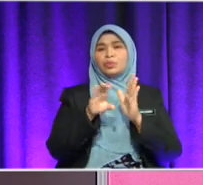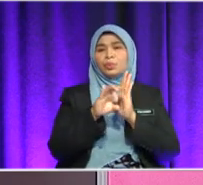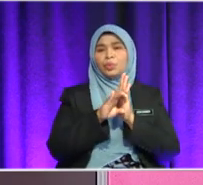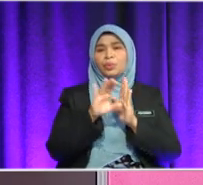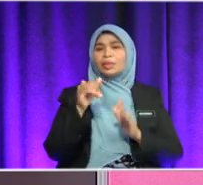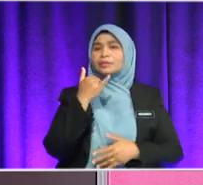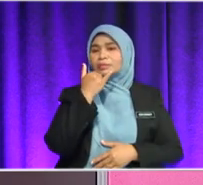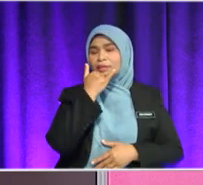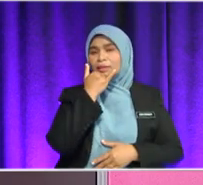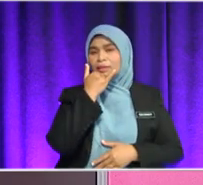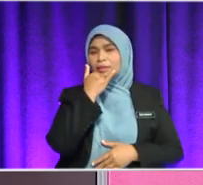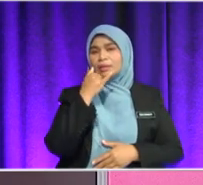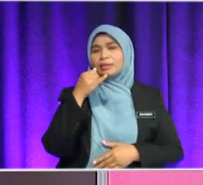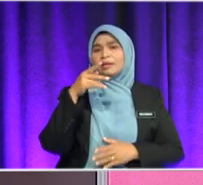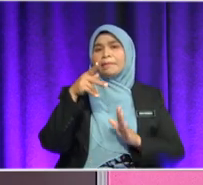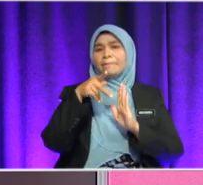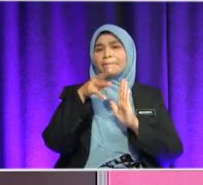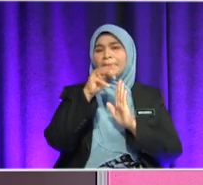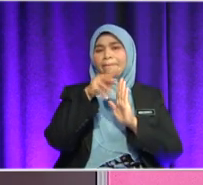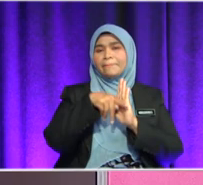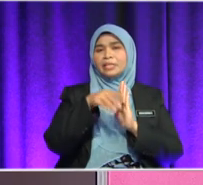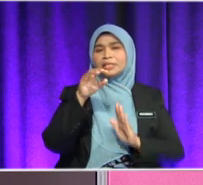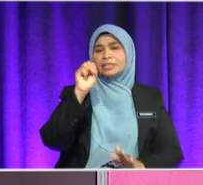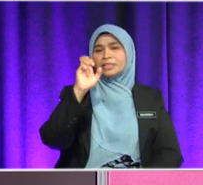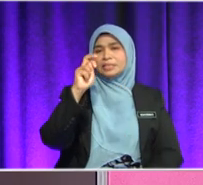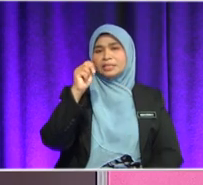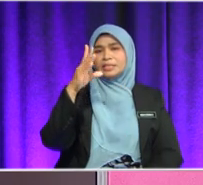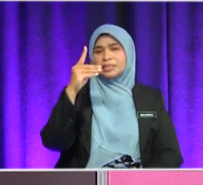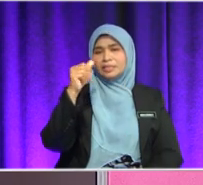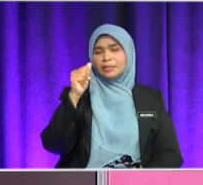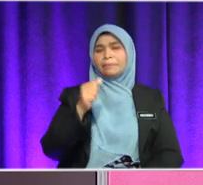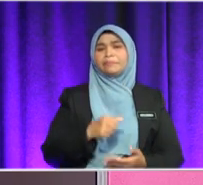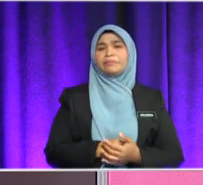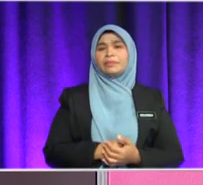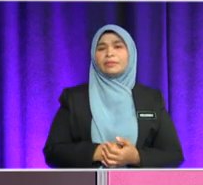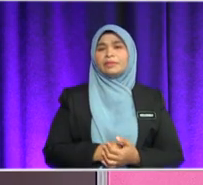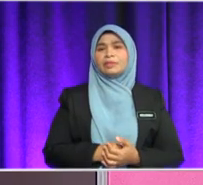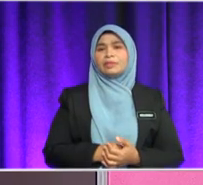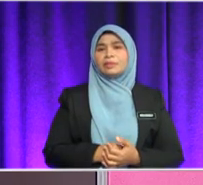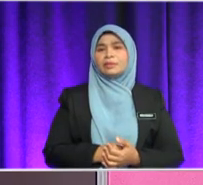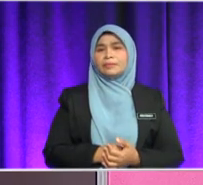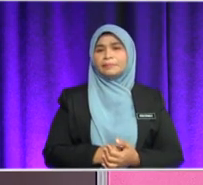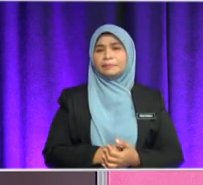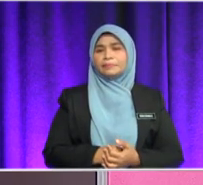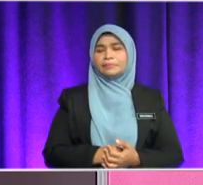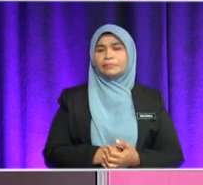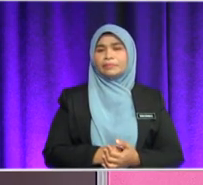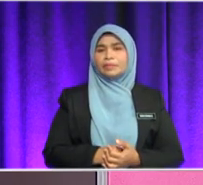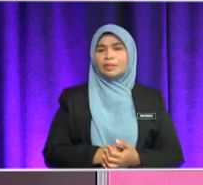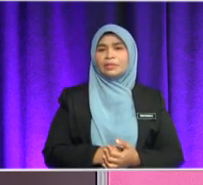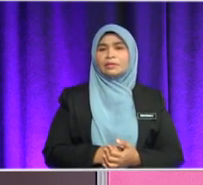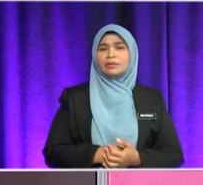perkataan mempersendelkan Bilal itu menyala seperti anjing itu